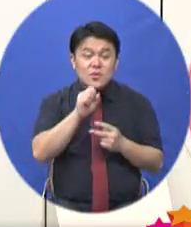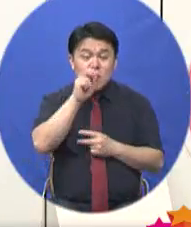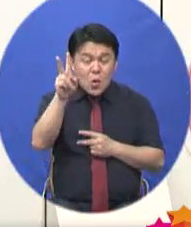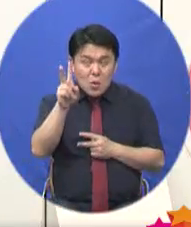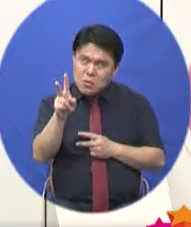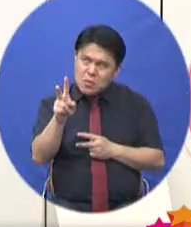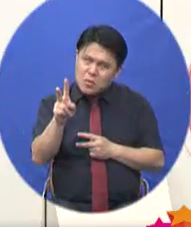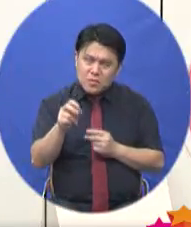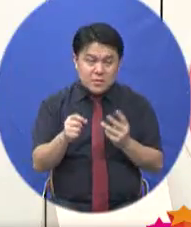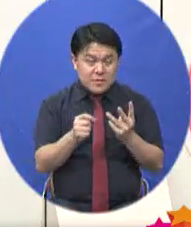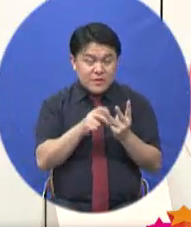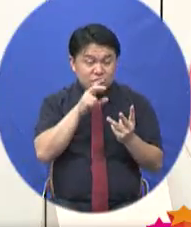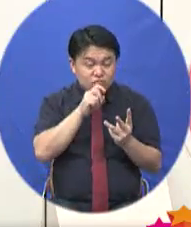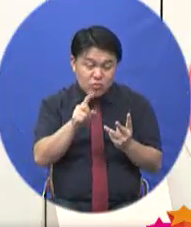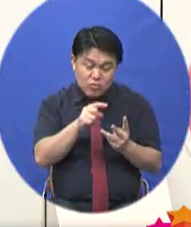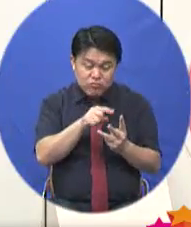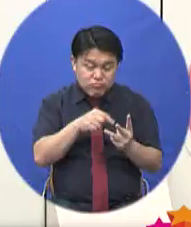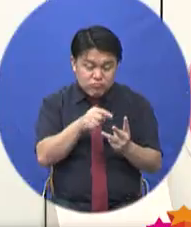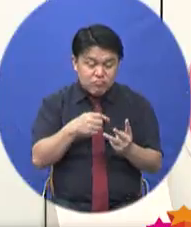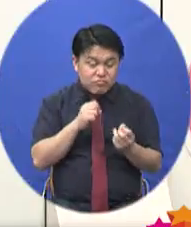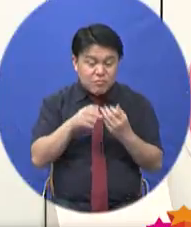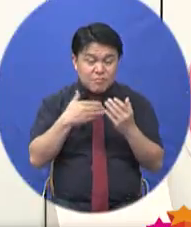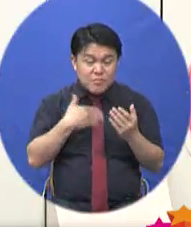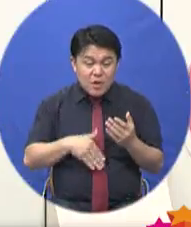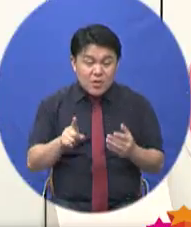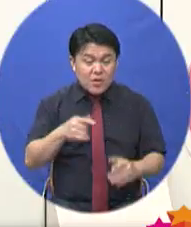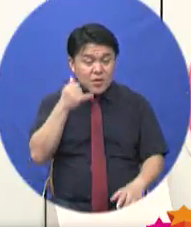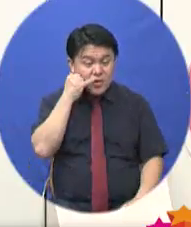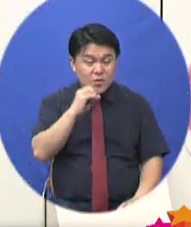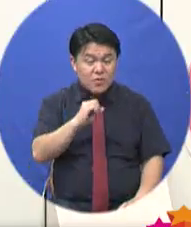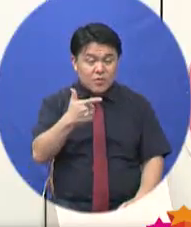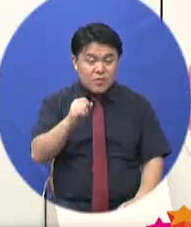용, 3번 쥐. 정답 아시는 분은